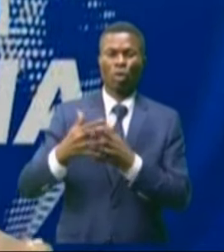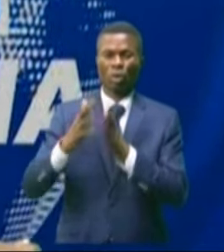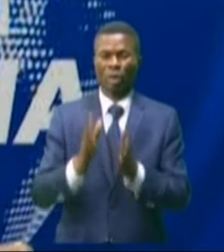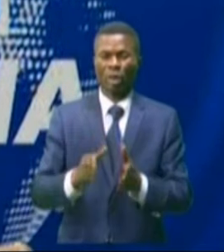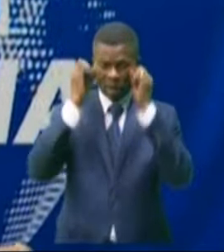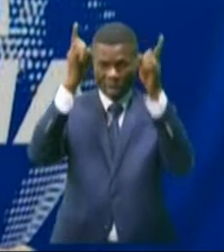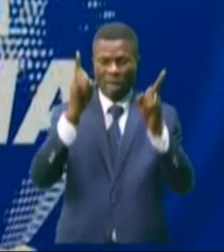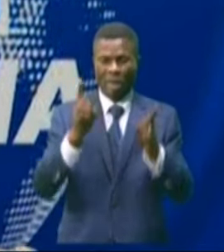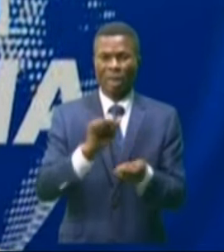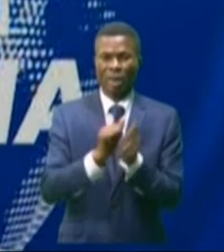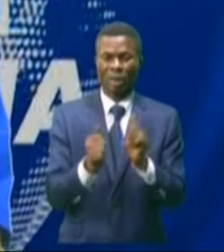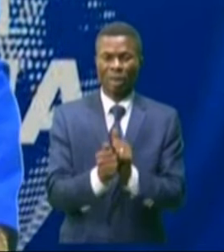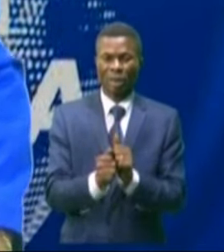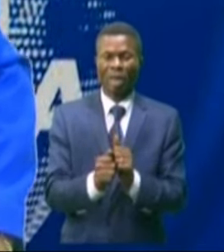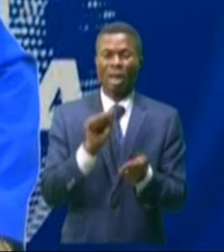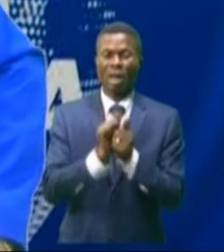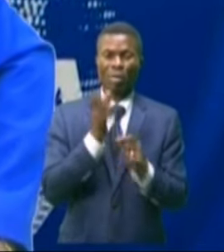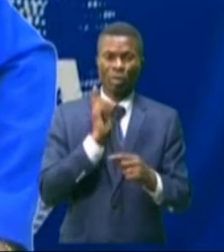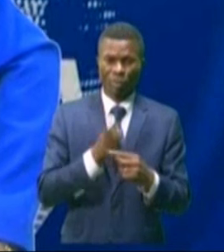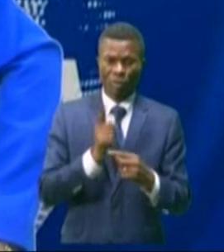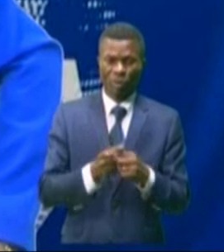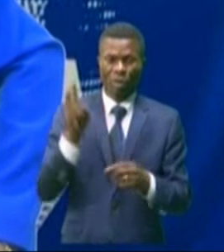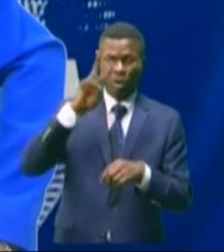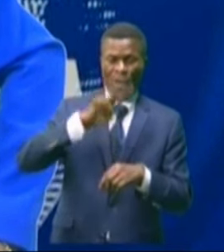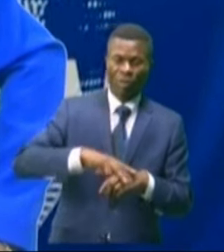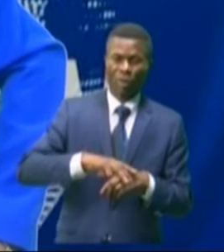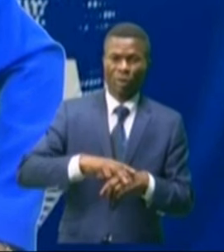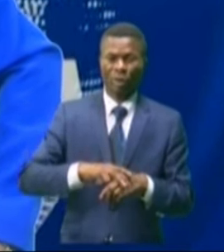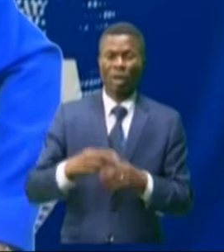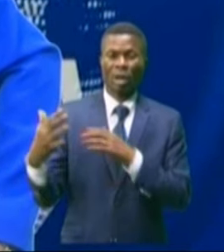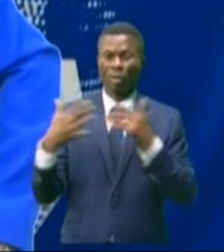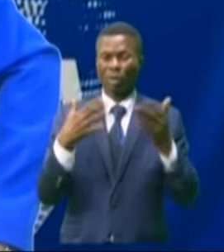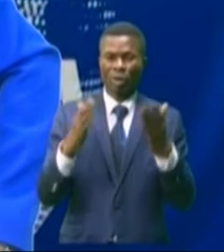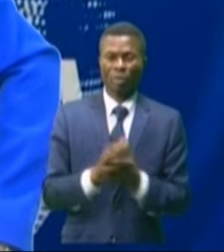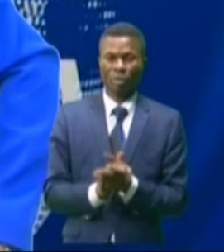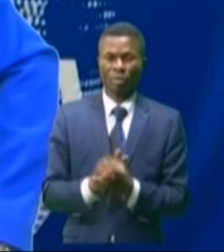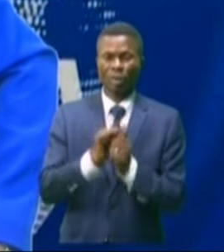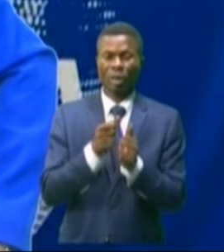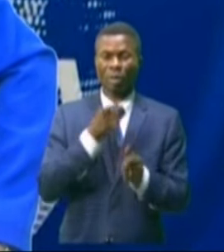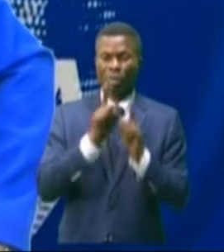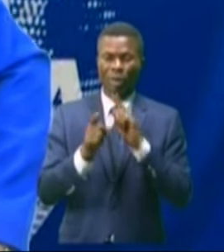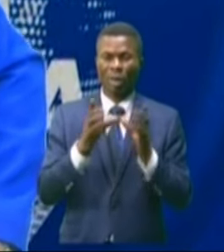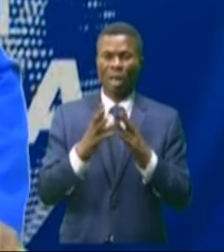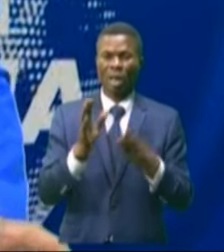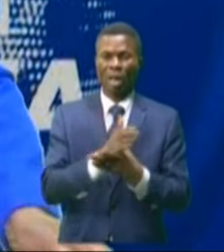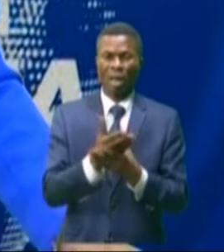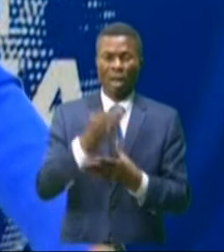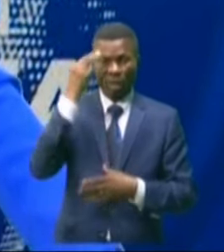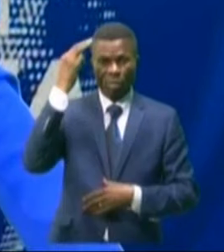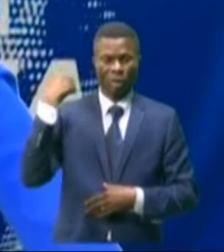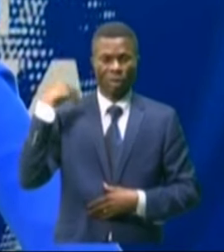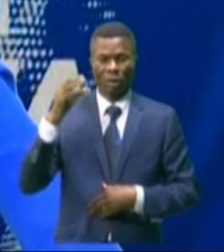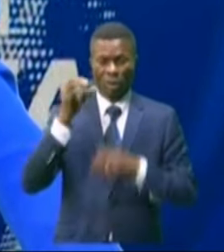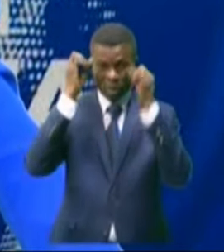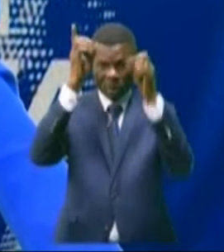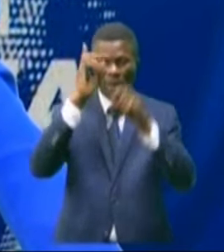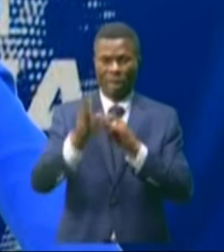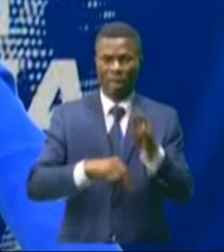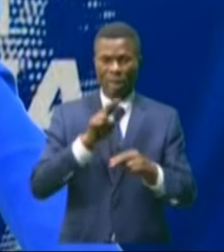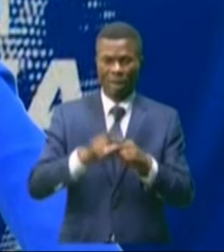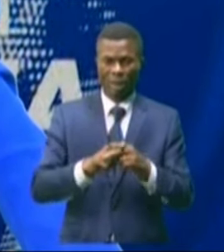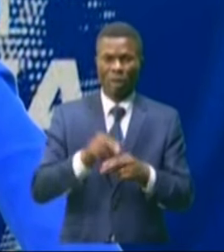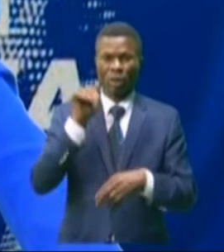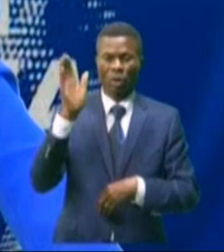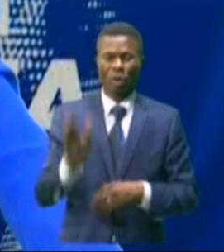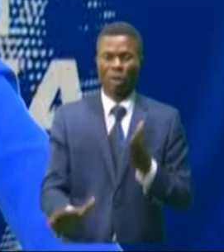enfants en situation d'urgence et victimes des guerres. La question a été débattue entre le ministre d'État de l'Éducation nationale et le